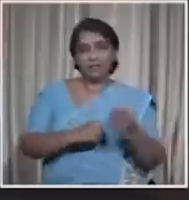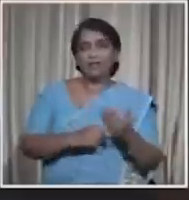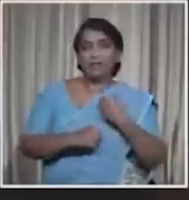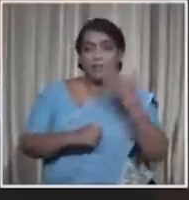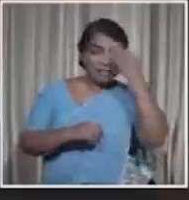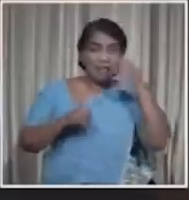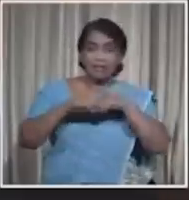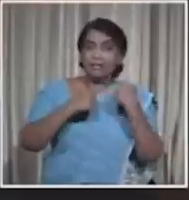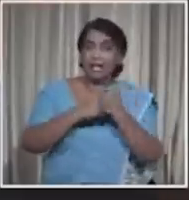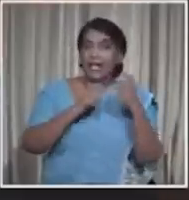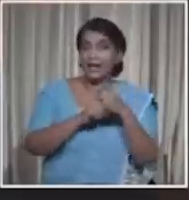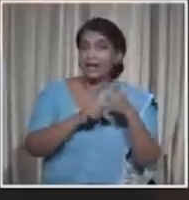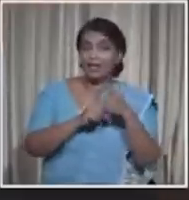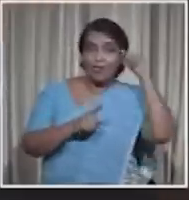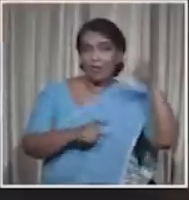நாட்டிலே